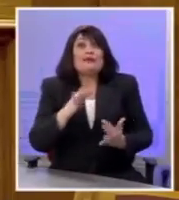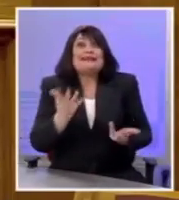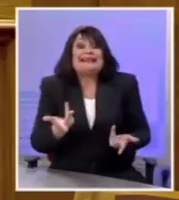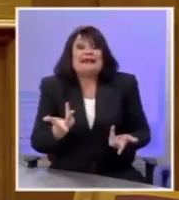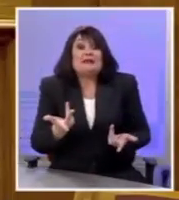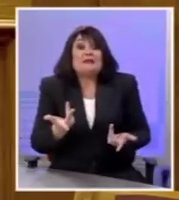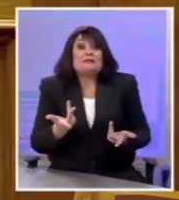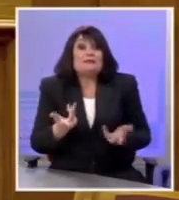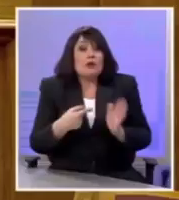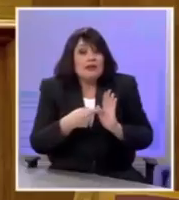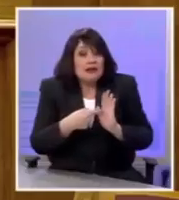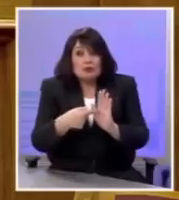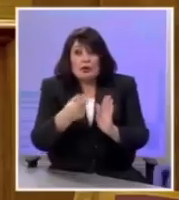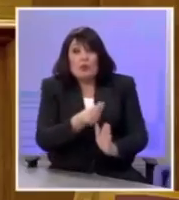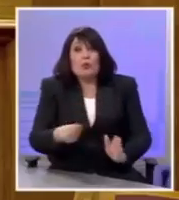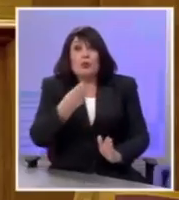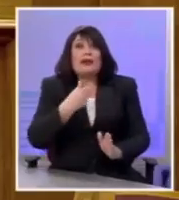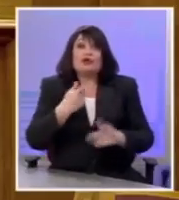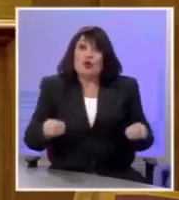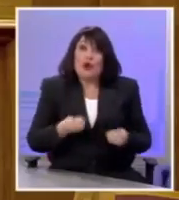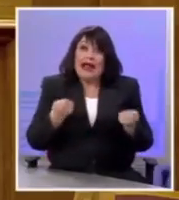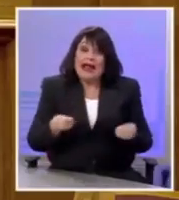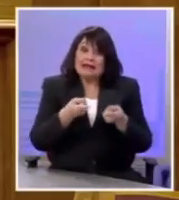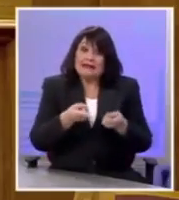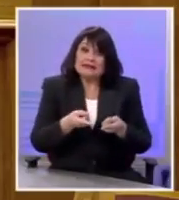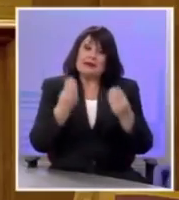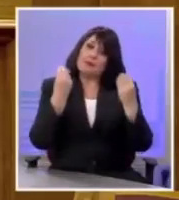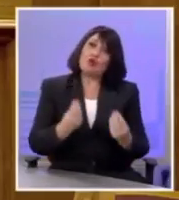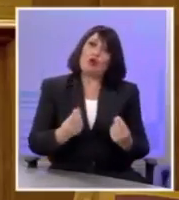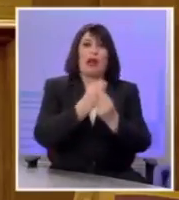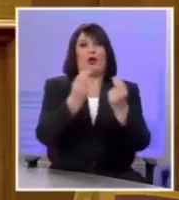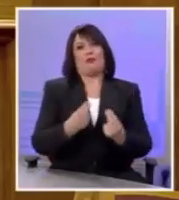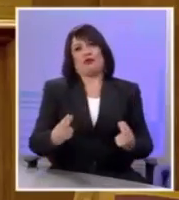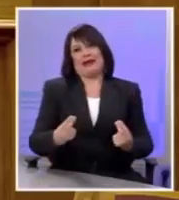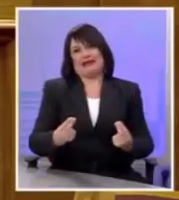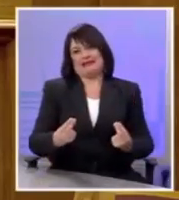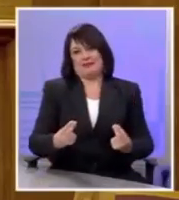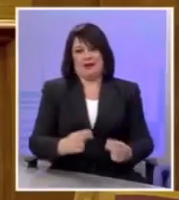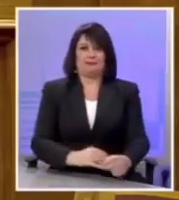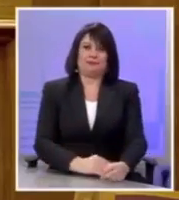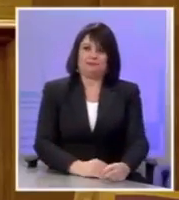αγαθό που όσο πιο πολύ το χρησιμοποιείς, τόσο πιο χρήσιμο είναι. Και